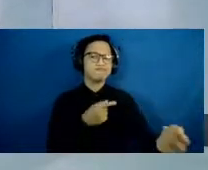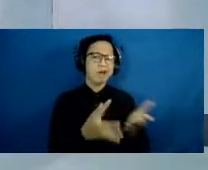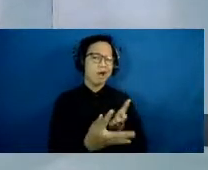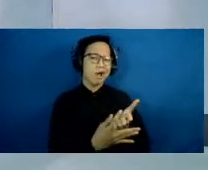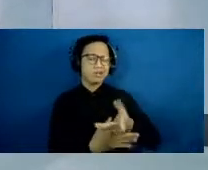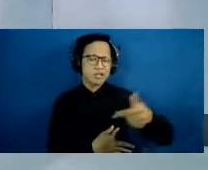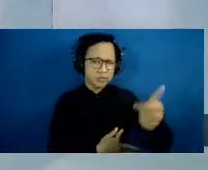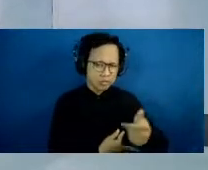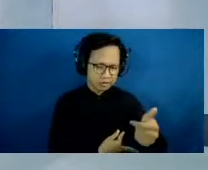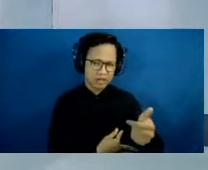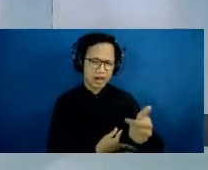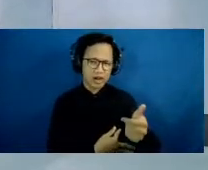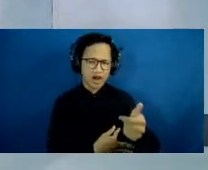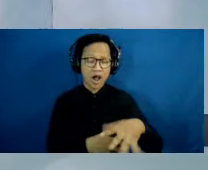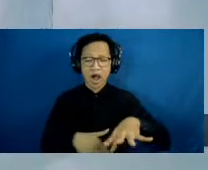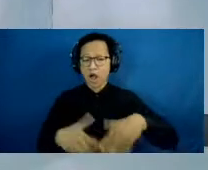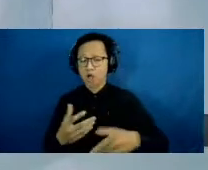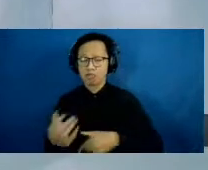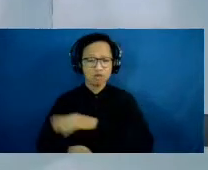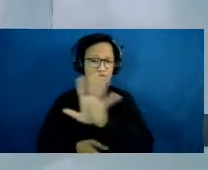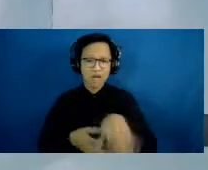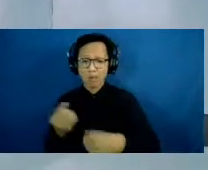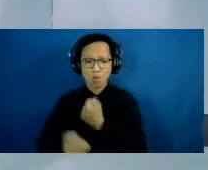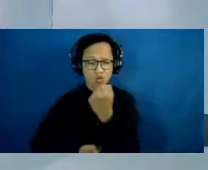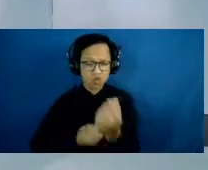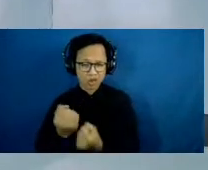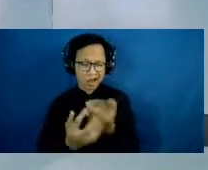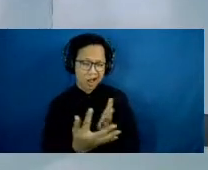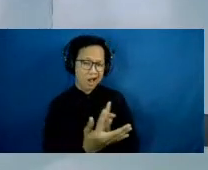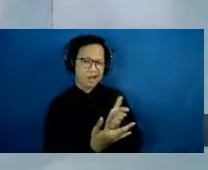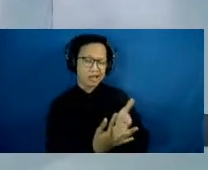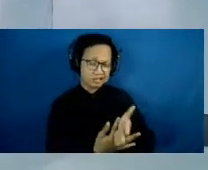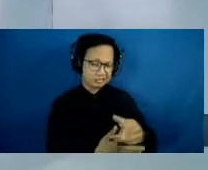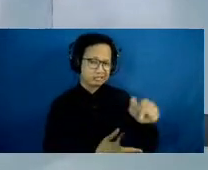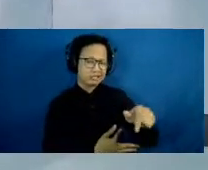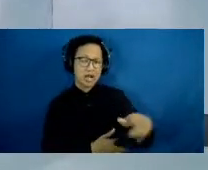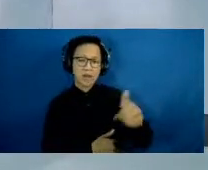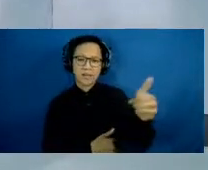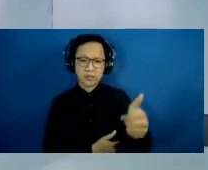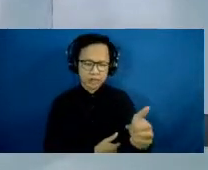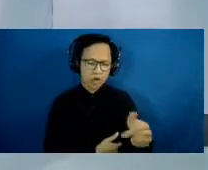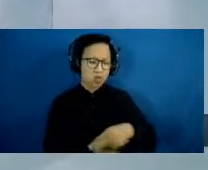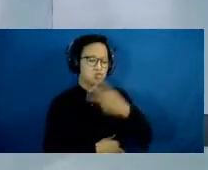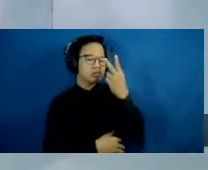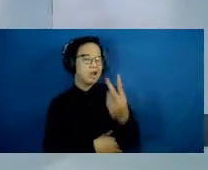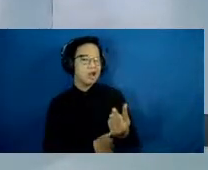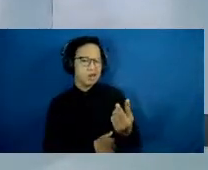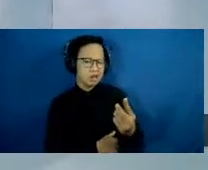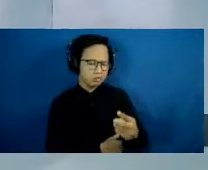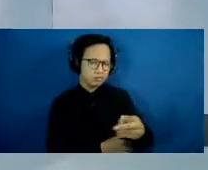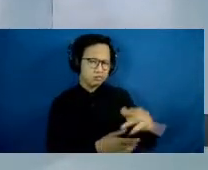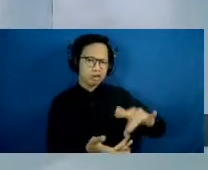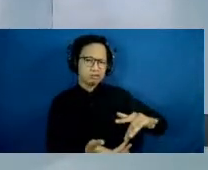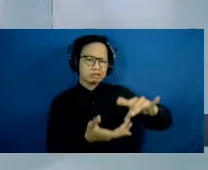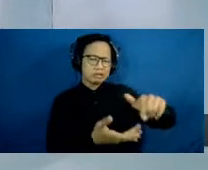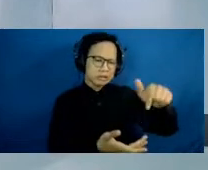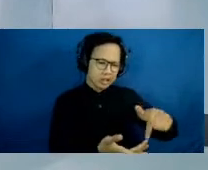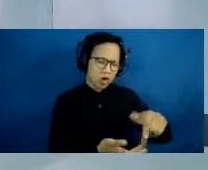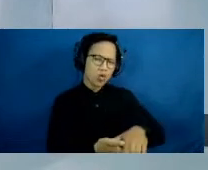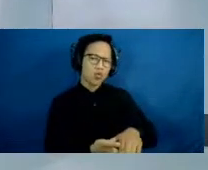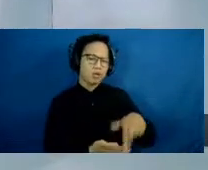seluruh Indonesia ataupun seluruh para pelaku usaha untuk mengetahui seperti apa legalitas ataupun terdaftar atau tidak